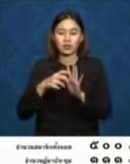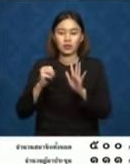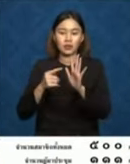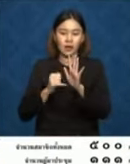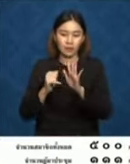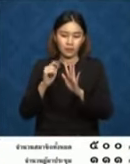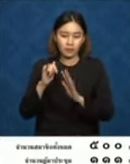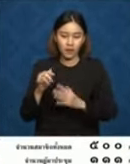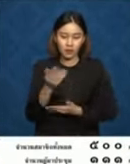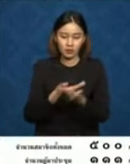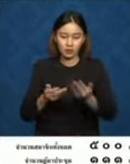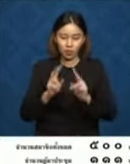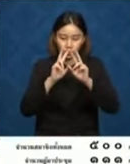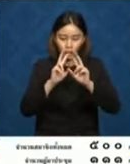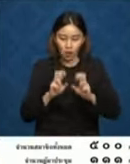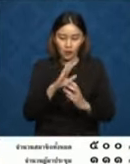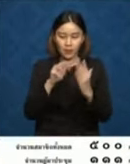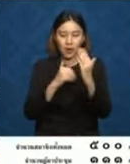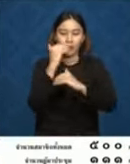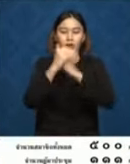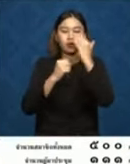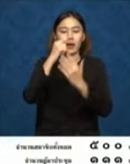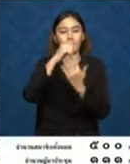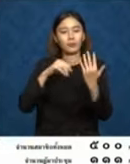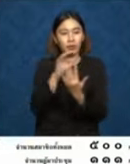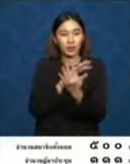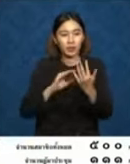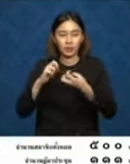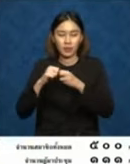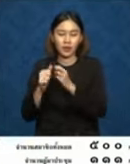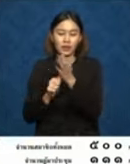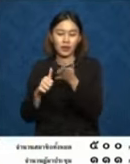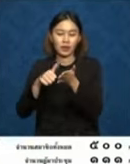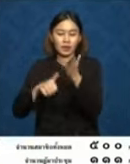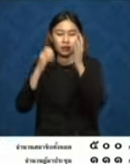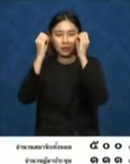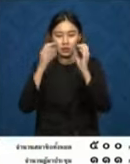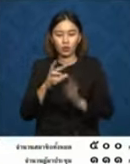แผนปฏิรูปประเทศด้านการศึกษาและการแก้ไขปัญหาหนี้สิน